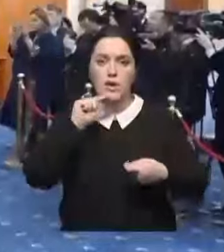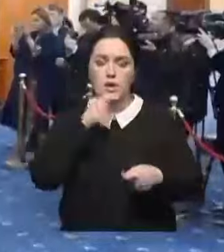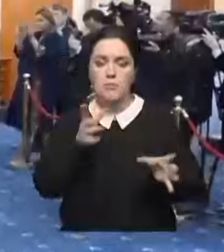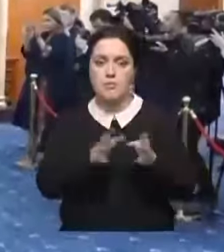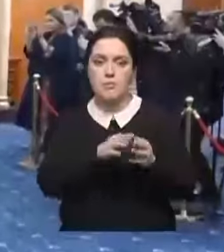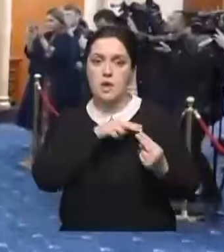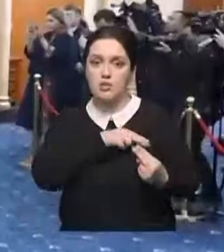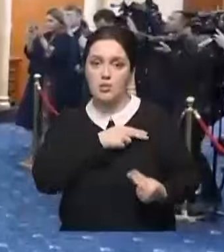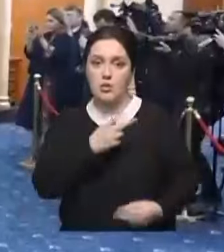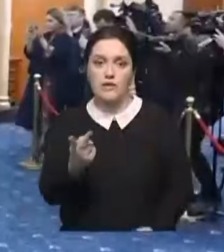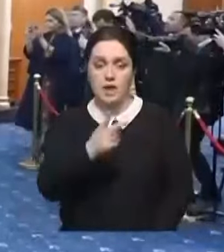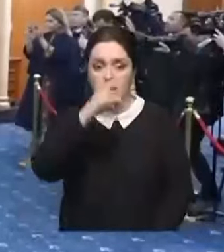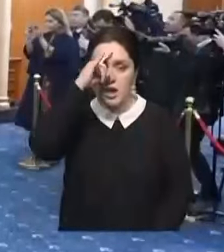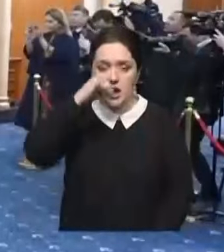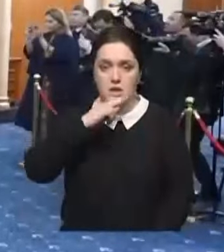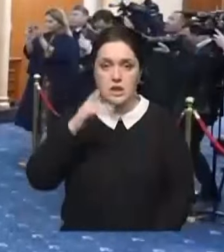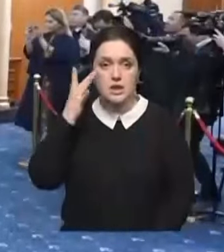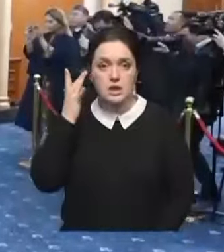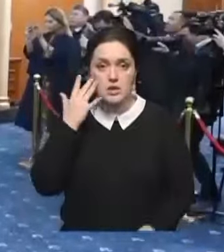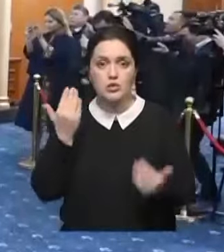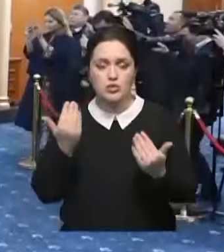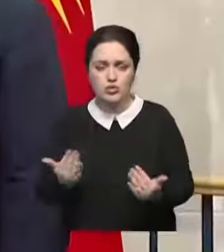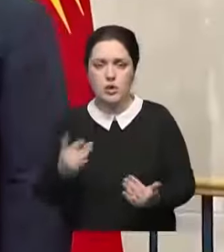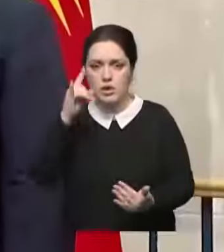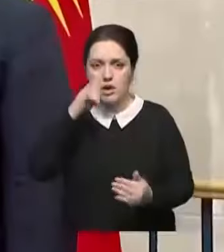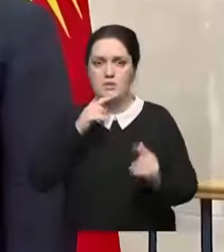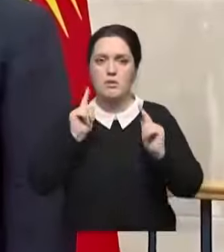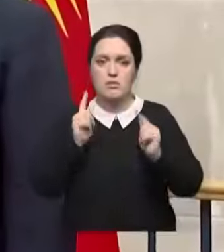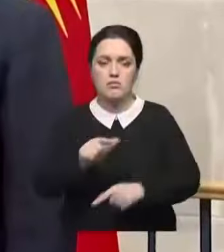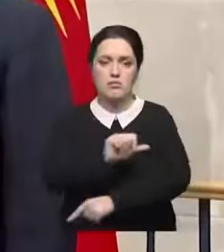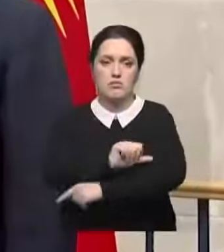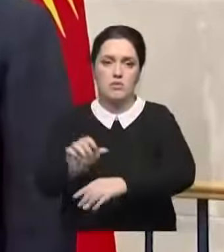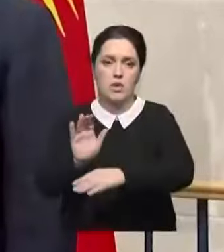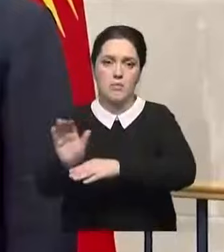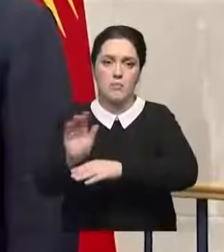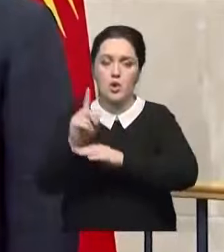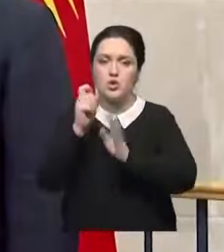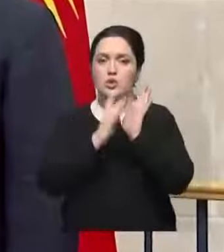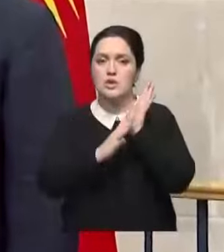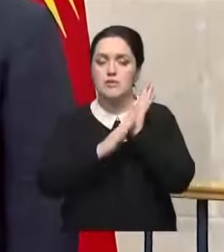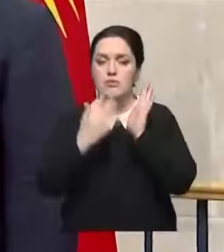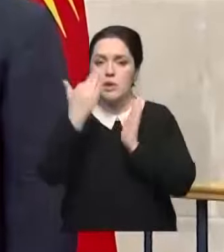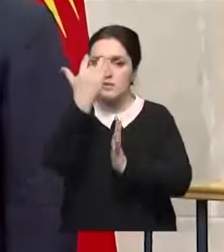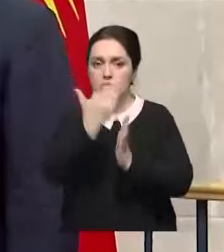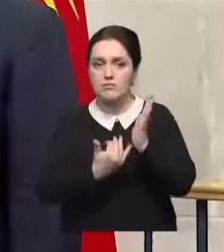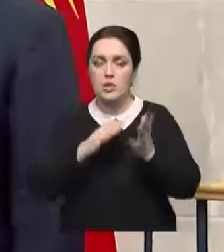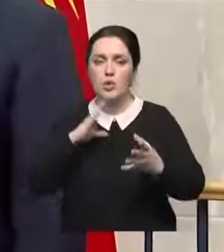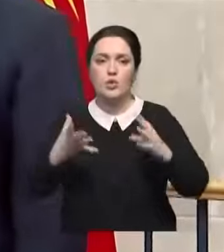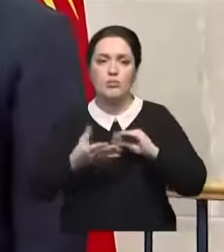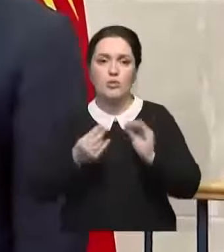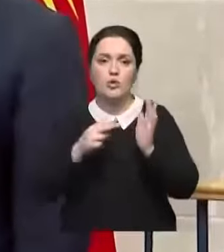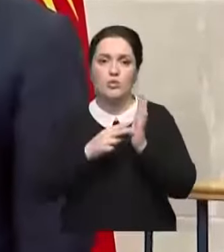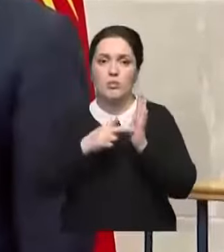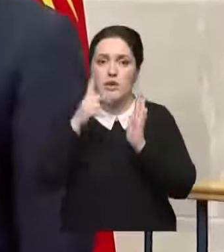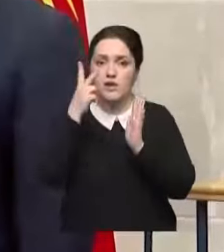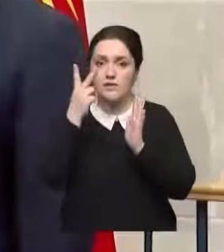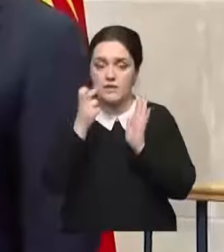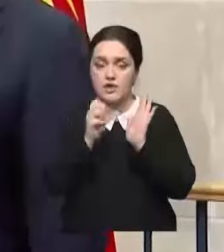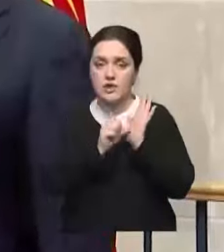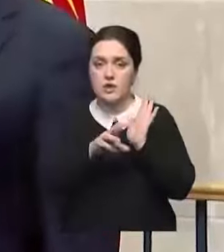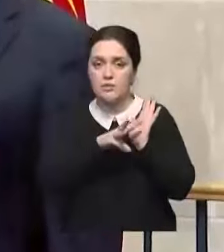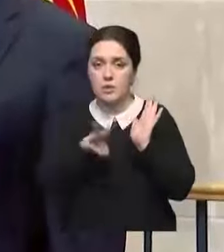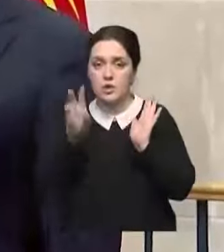стран. Казахстан уже на данном этапе готов нарастить экспорт по 195 товарным позициям на сумму 260 миллионов долларов.